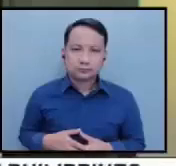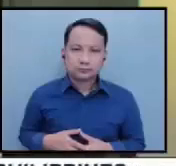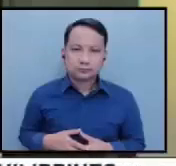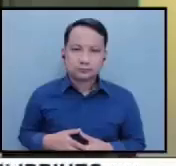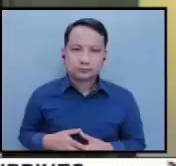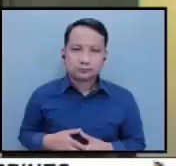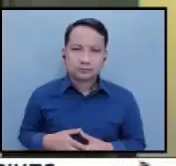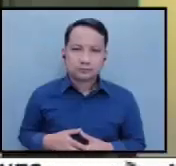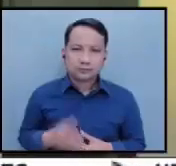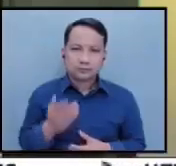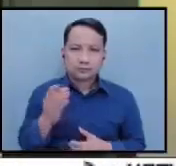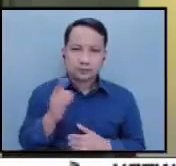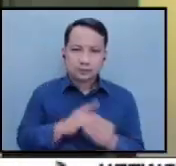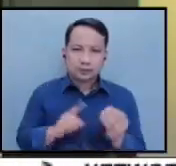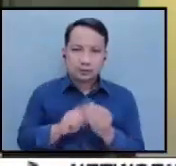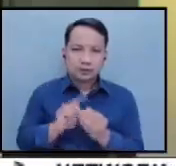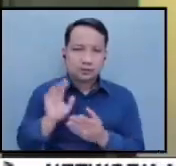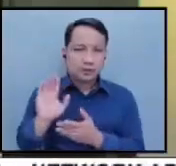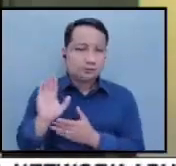Nay, sa magiging